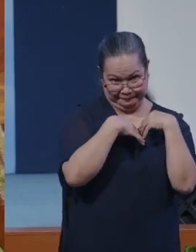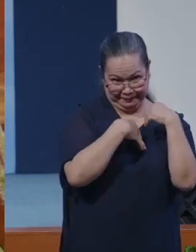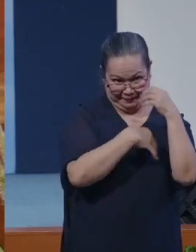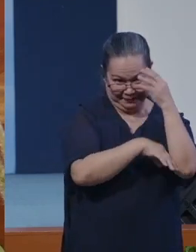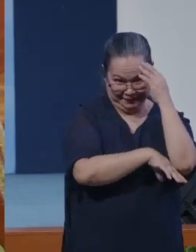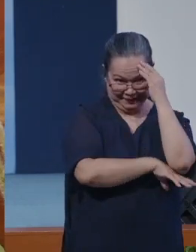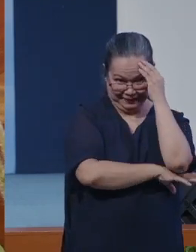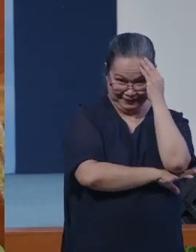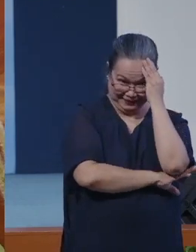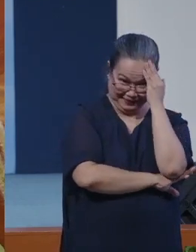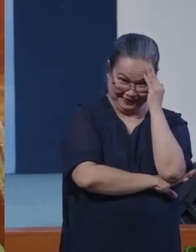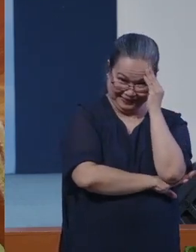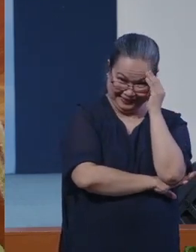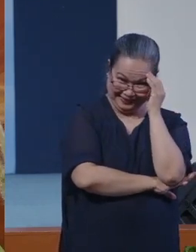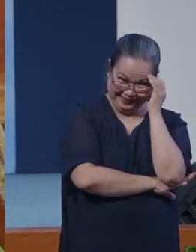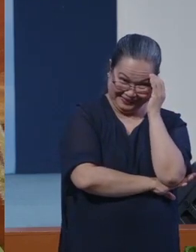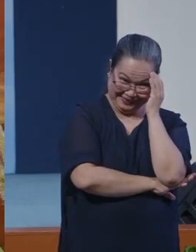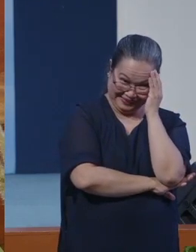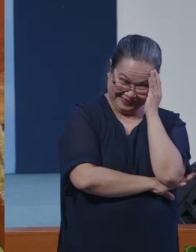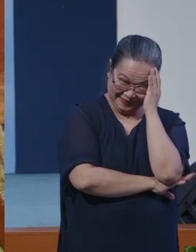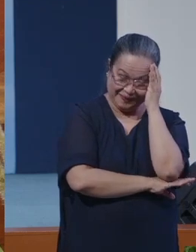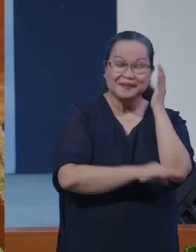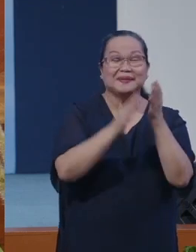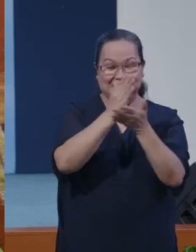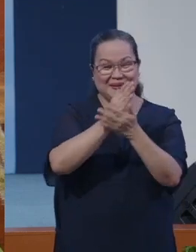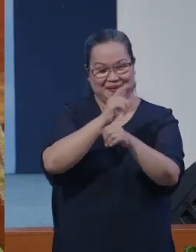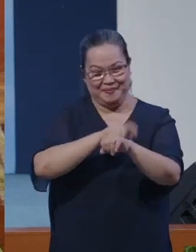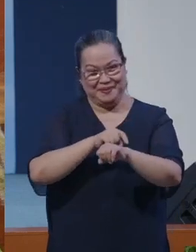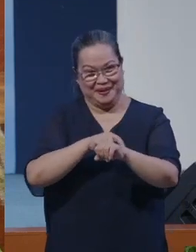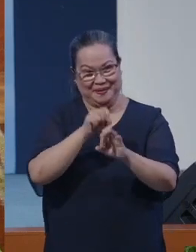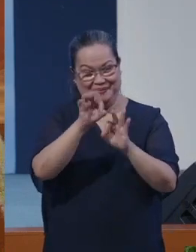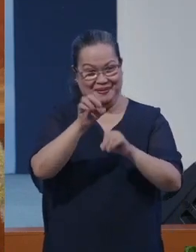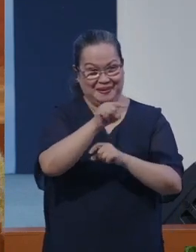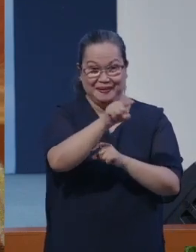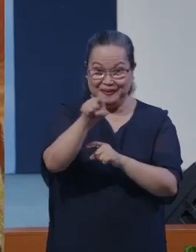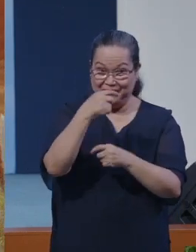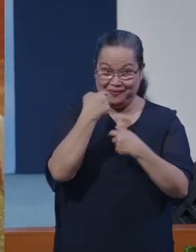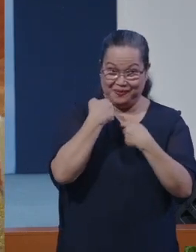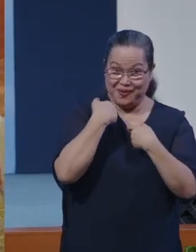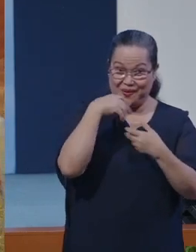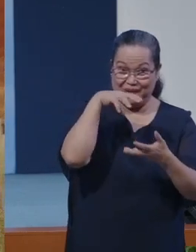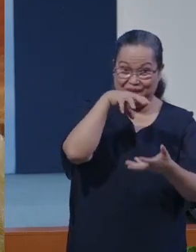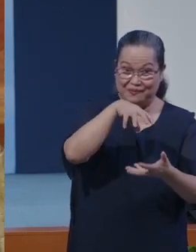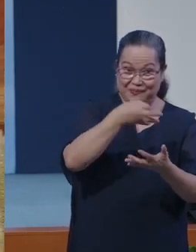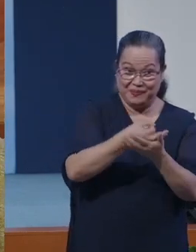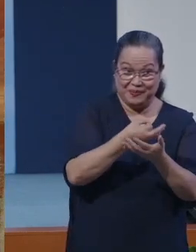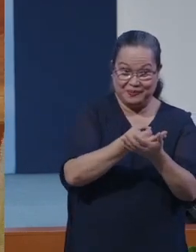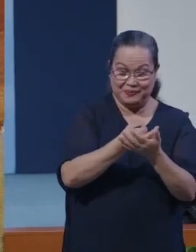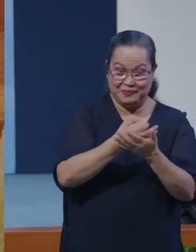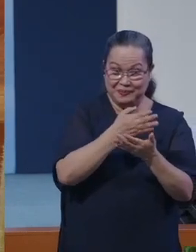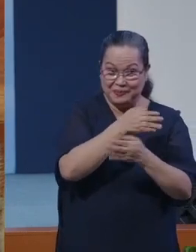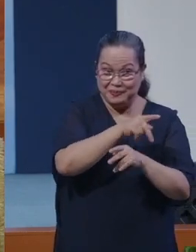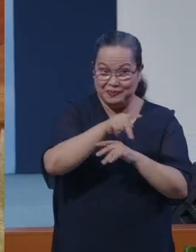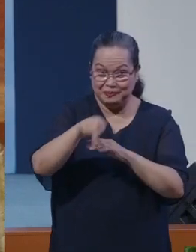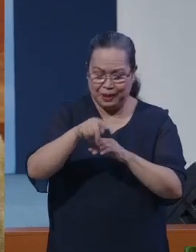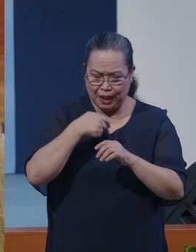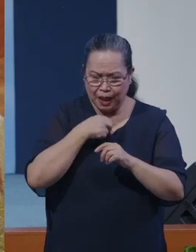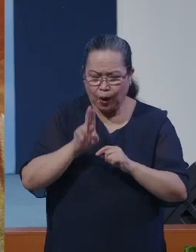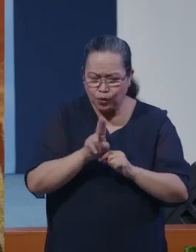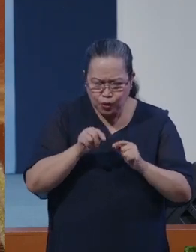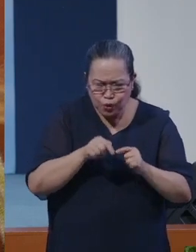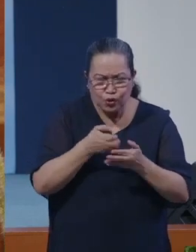No? Kung minsan, pagka tayo nagkaroon ng salapi, ang pinaplano muna natin, paano